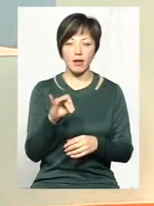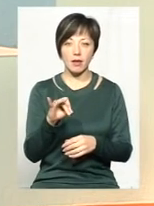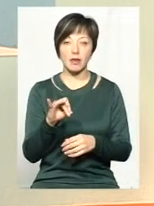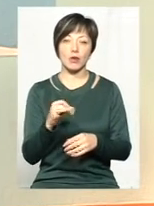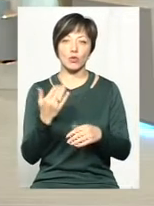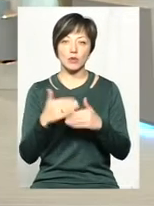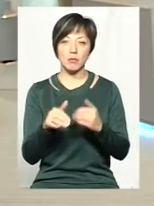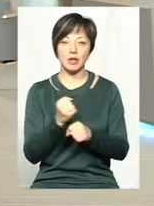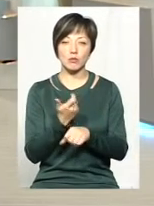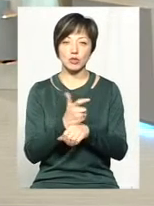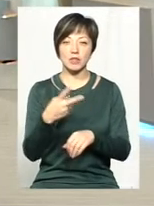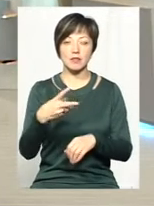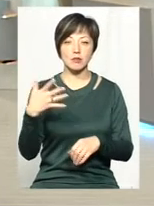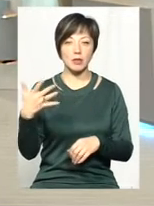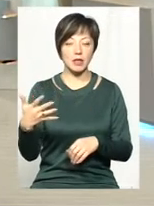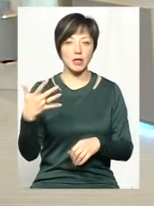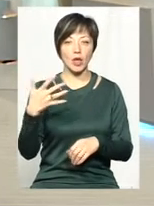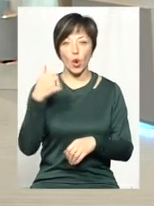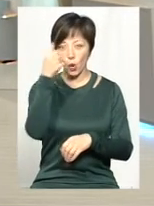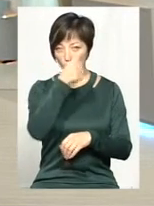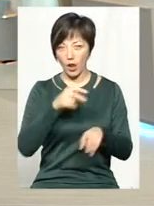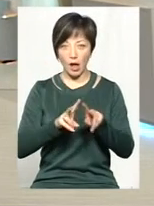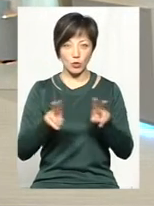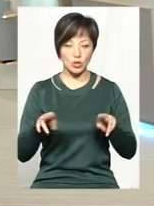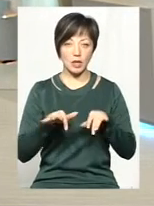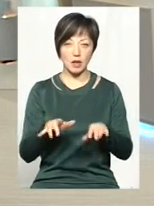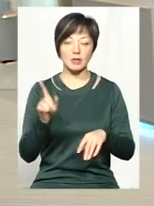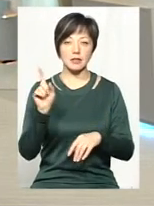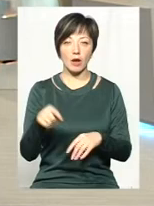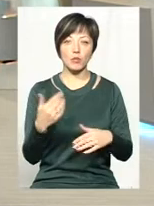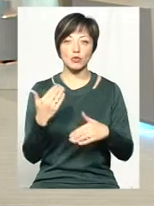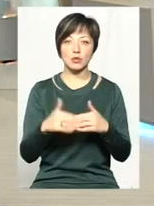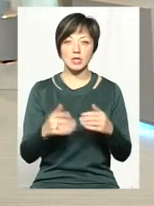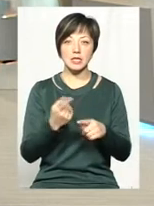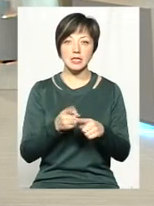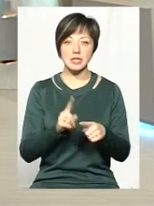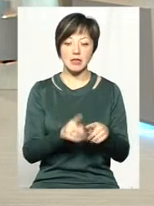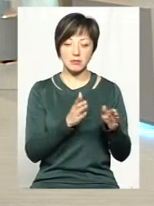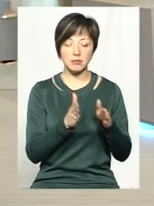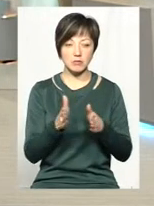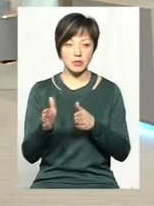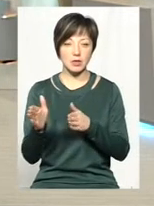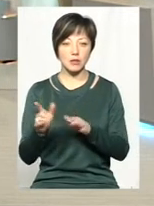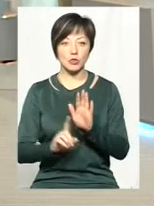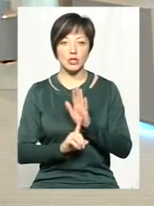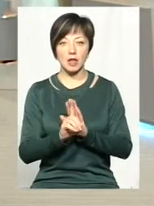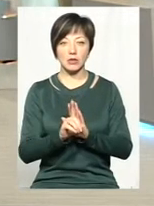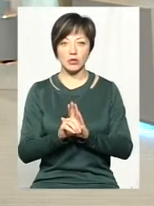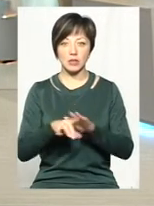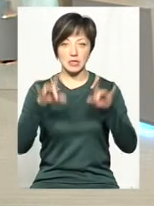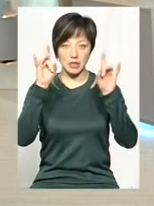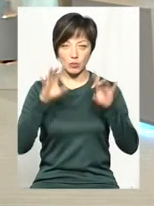років вже працює в аналогічній акції. І там вже настільки це відпрацьовано, то спочатку так само